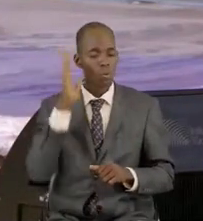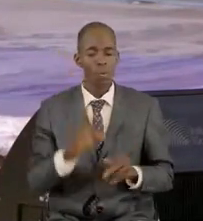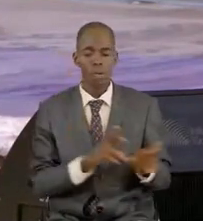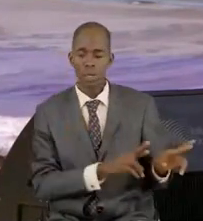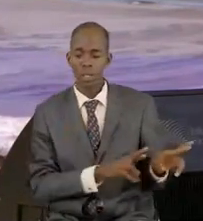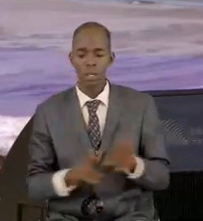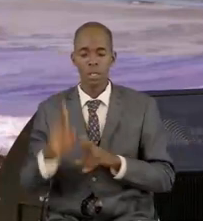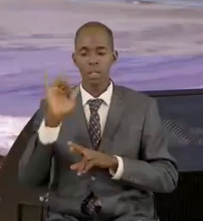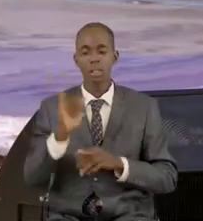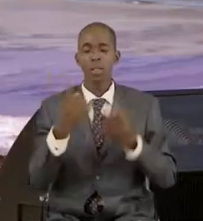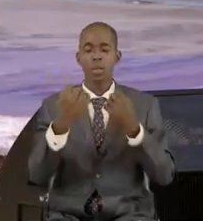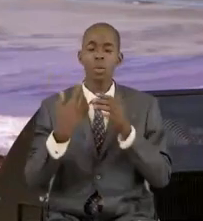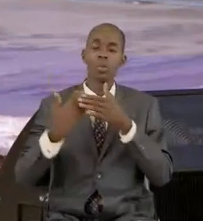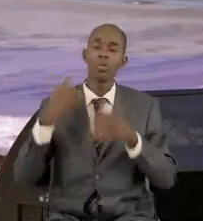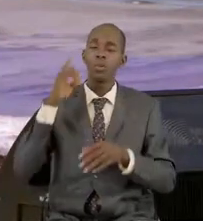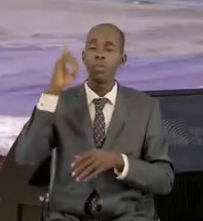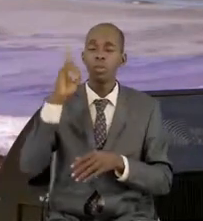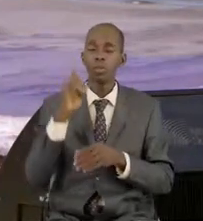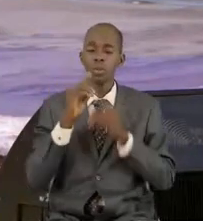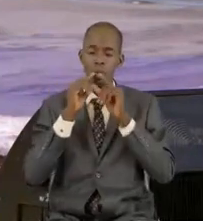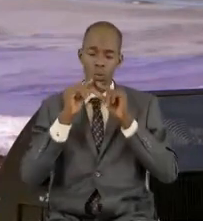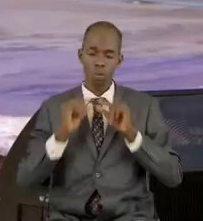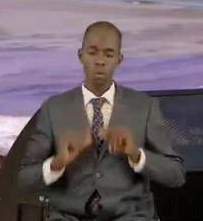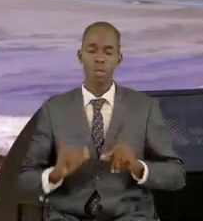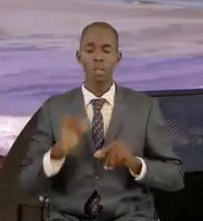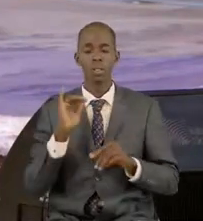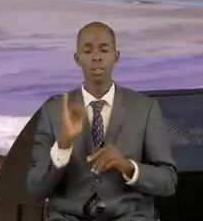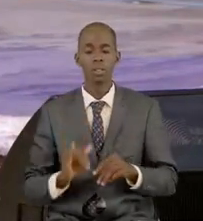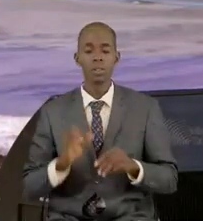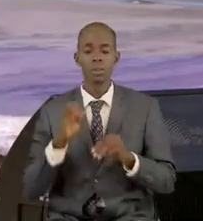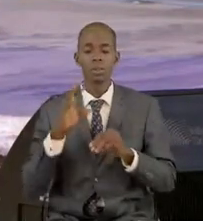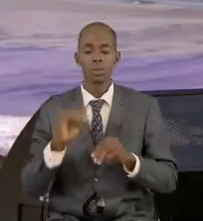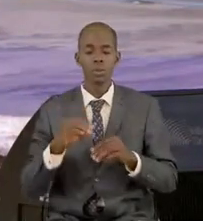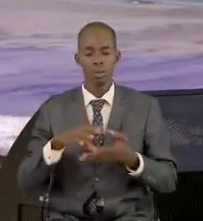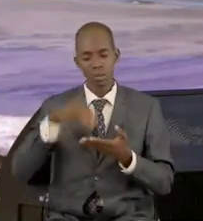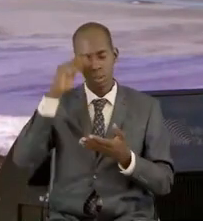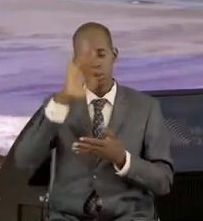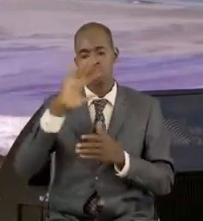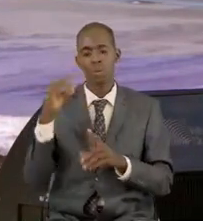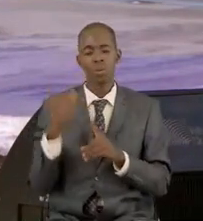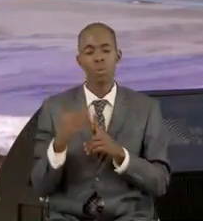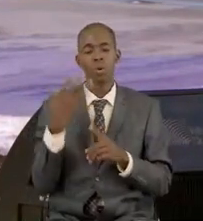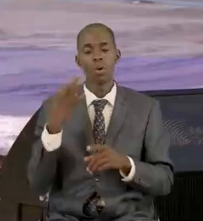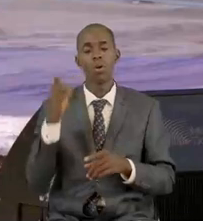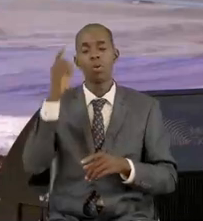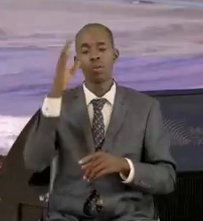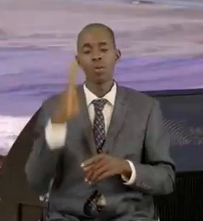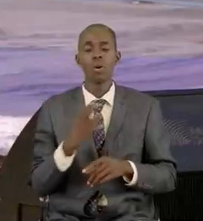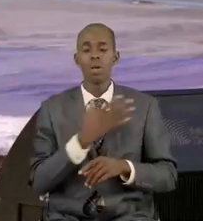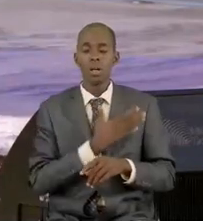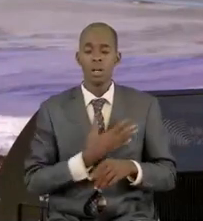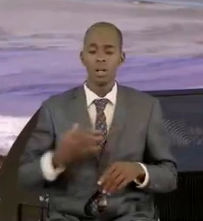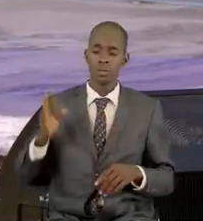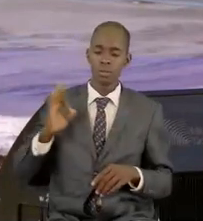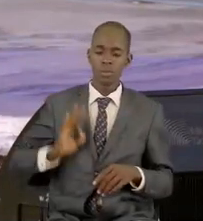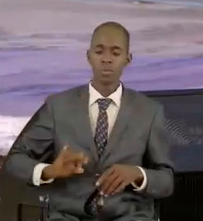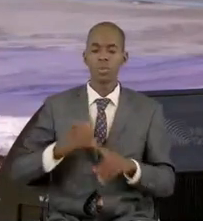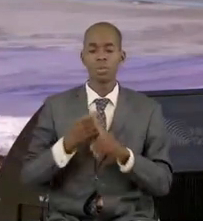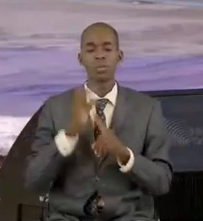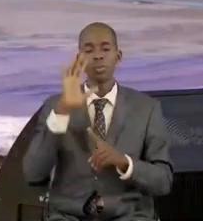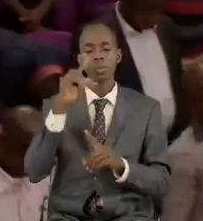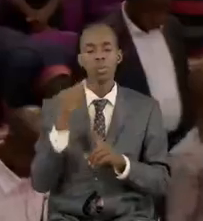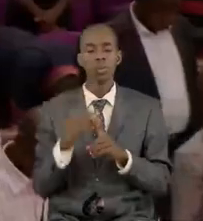révérencieusement viennent devant toi et calmement que nous embrassions la parole et que nous tirons